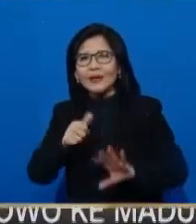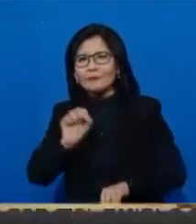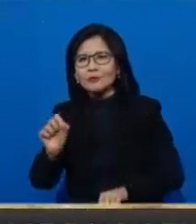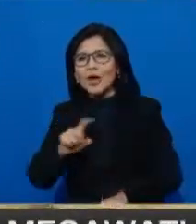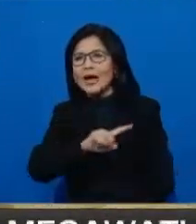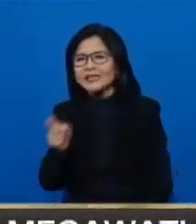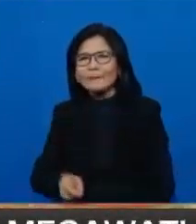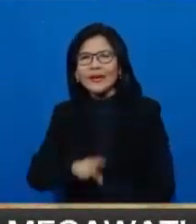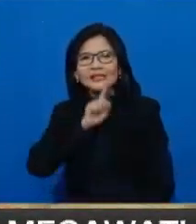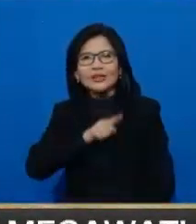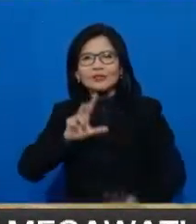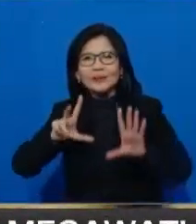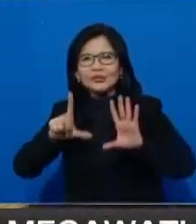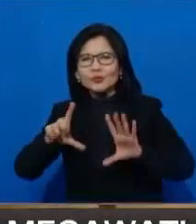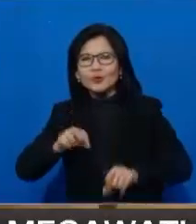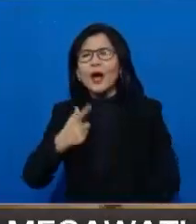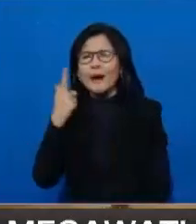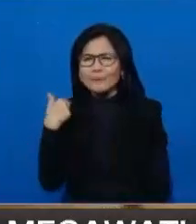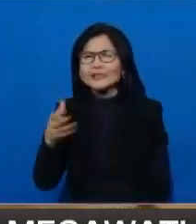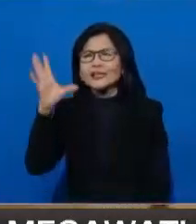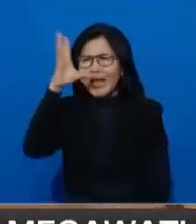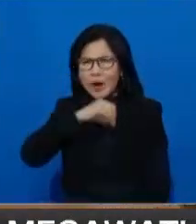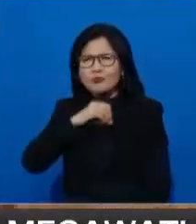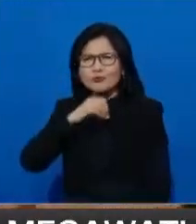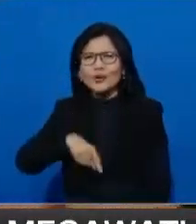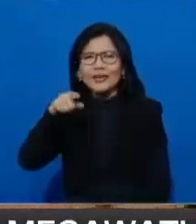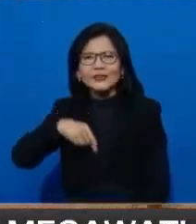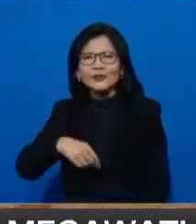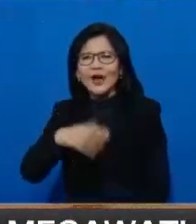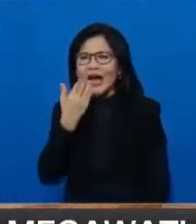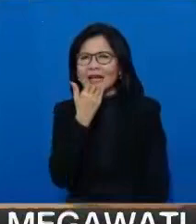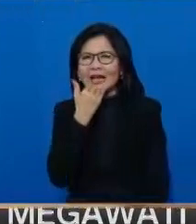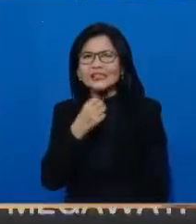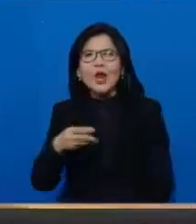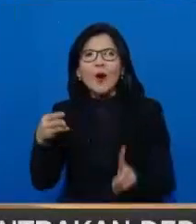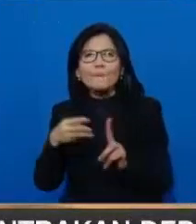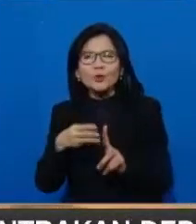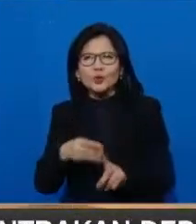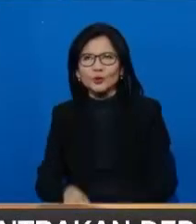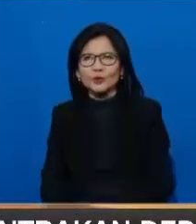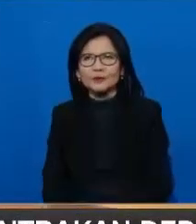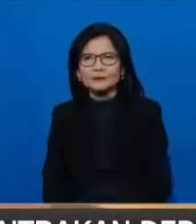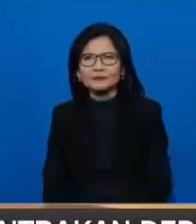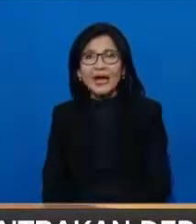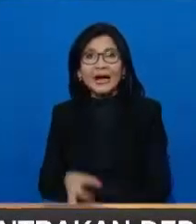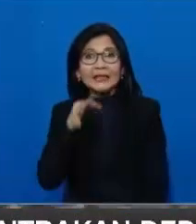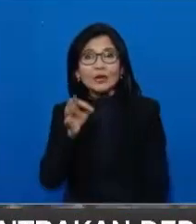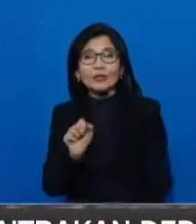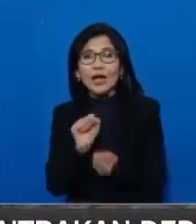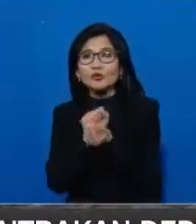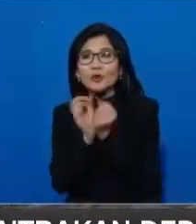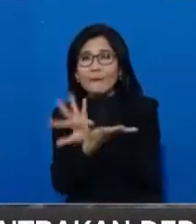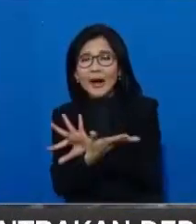tahun 1970-an, pasti banyak yang mengenal nasi bulgur. Sebuah resto di Jalan Sidosurmo 2, Surabaya,